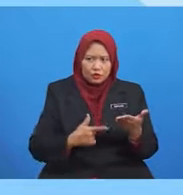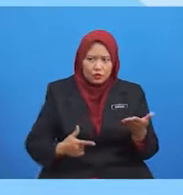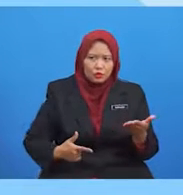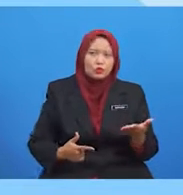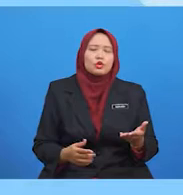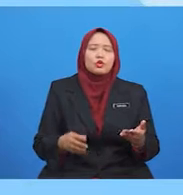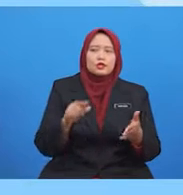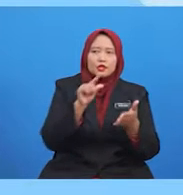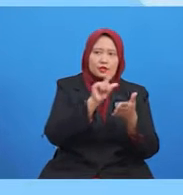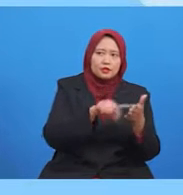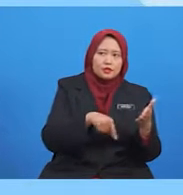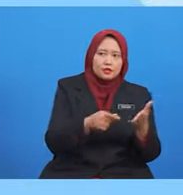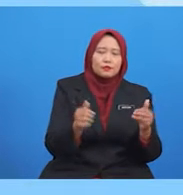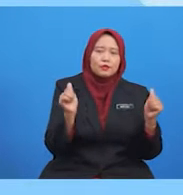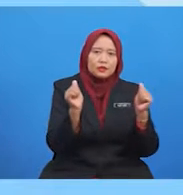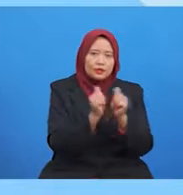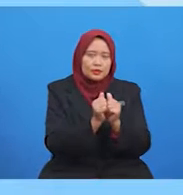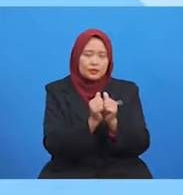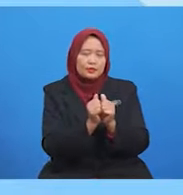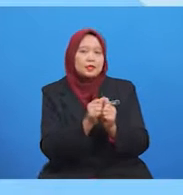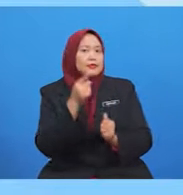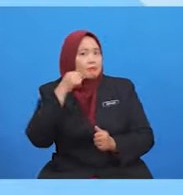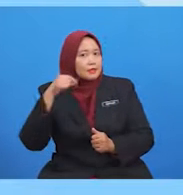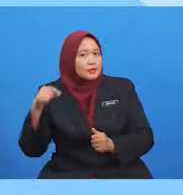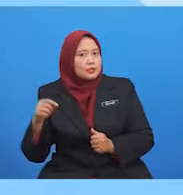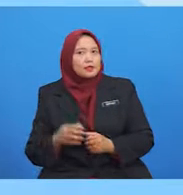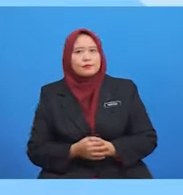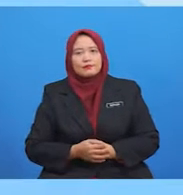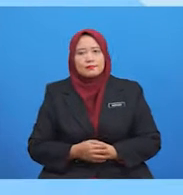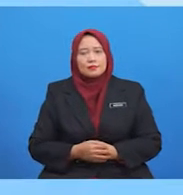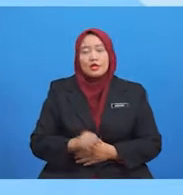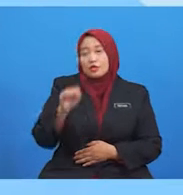pensel. Seterusnya, soalan 3B.